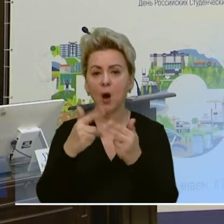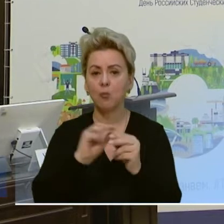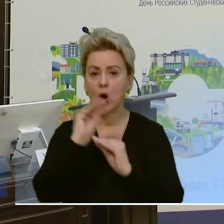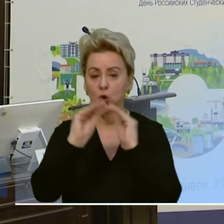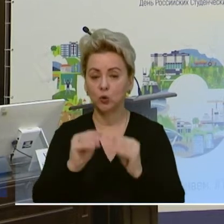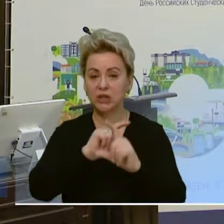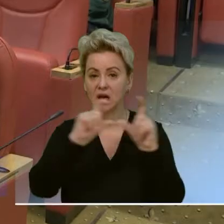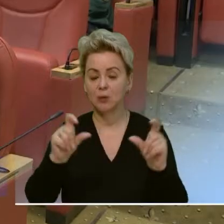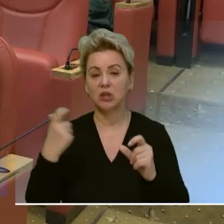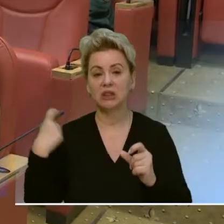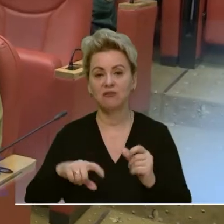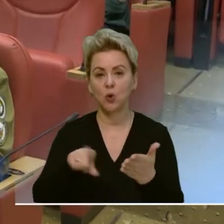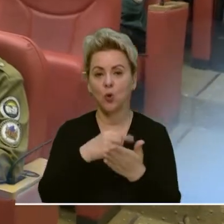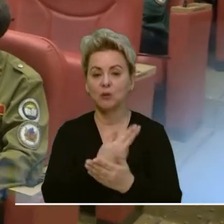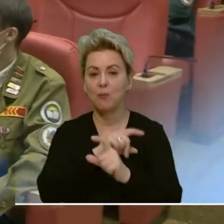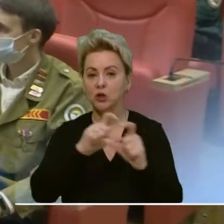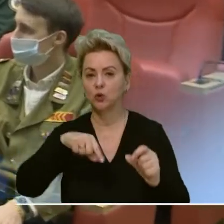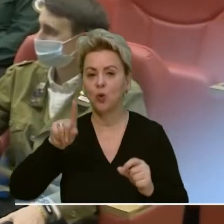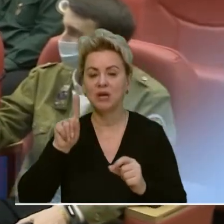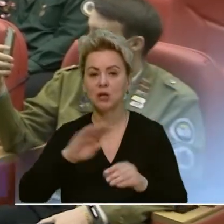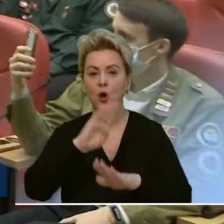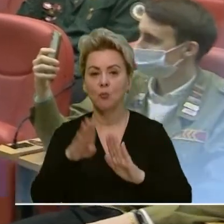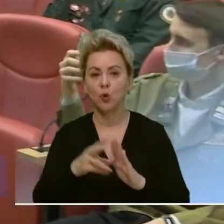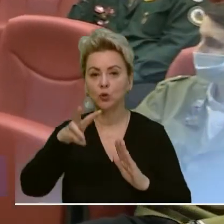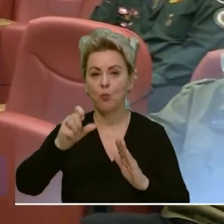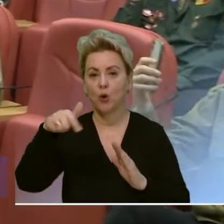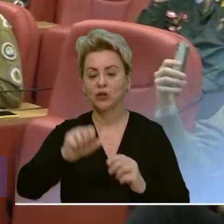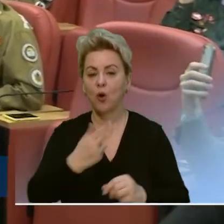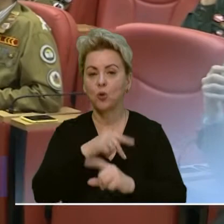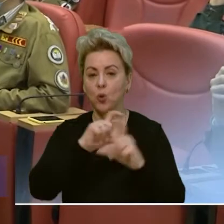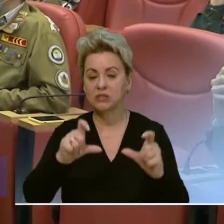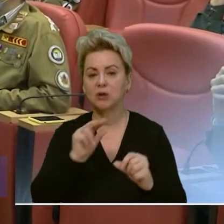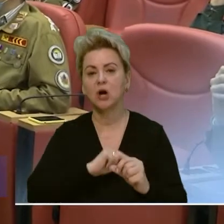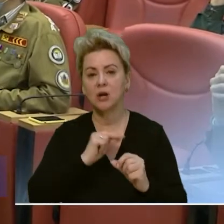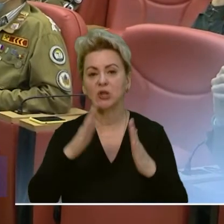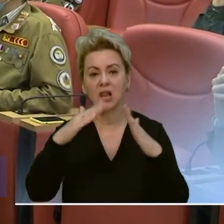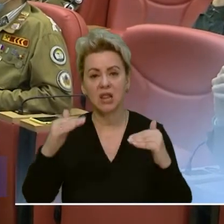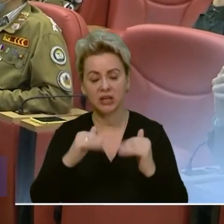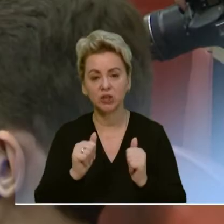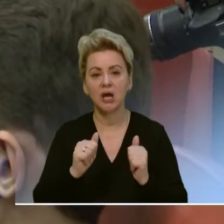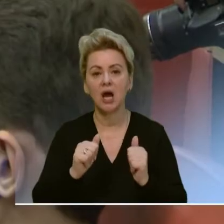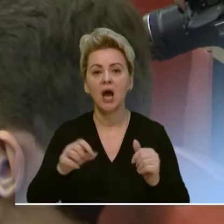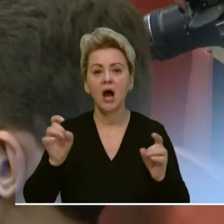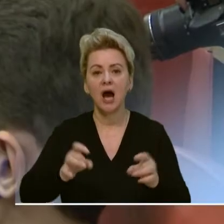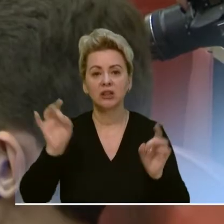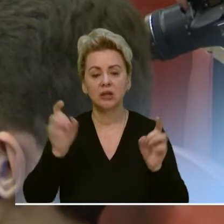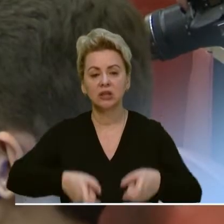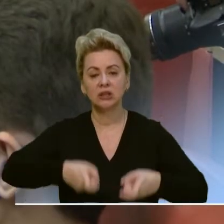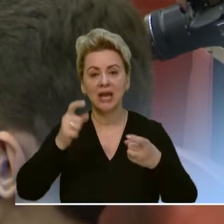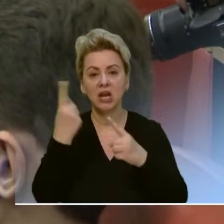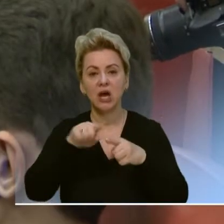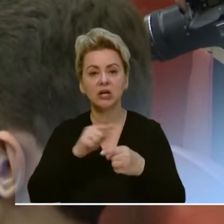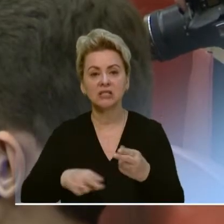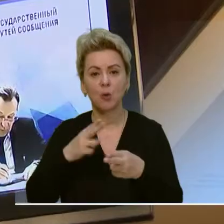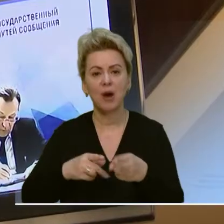из корпусов Новочеркасской горбольницы номер 1 под моногоспиталь. Трудились в оздоровительных лагерях, отелях Черноморского побережья, поездах